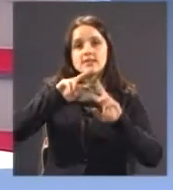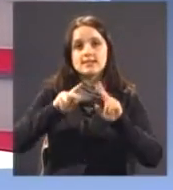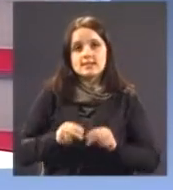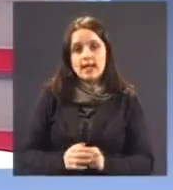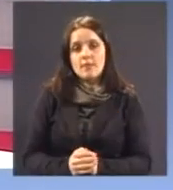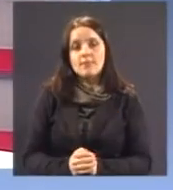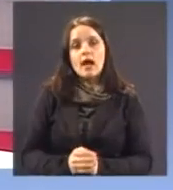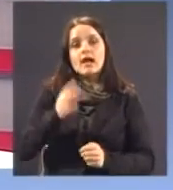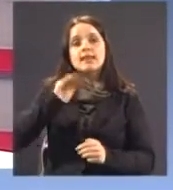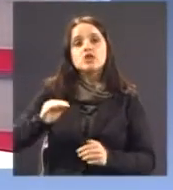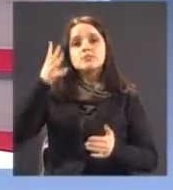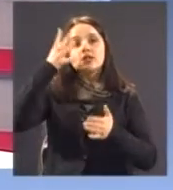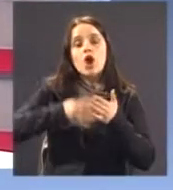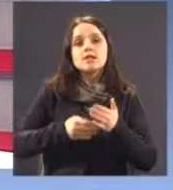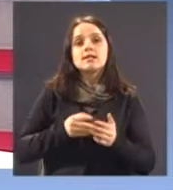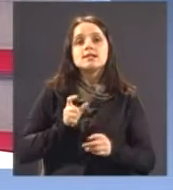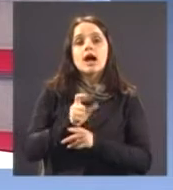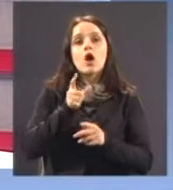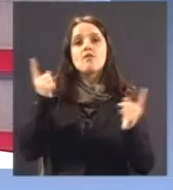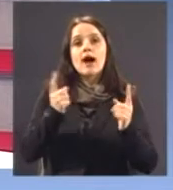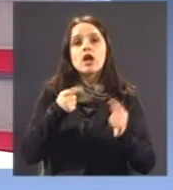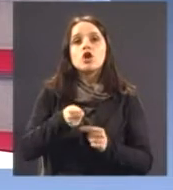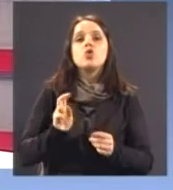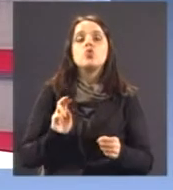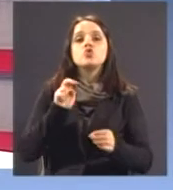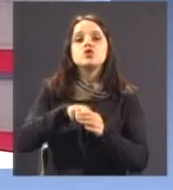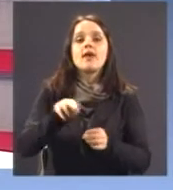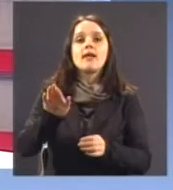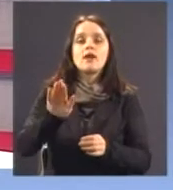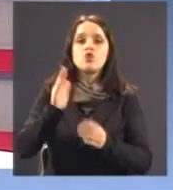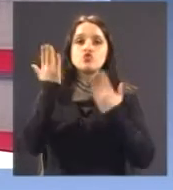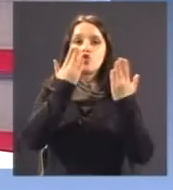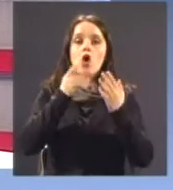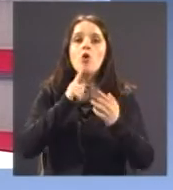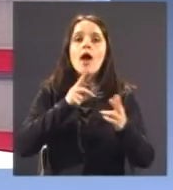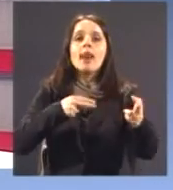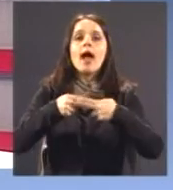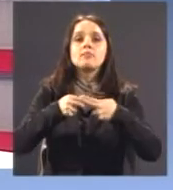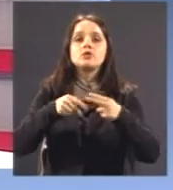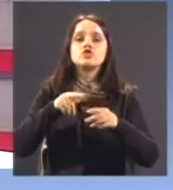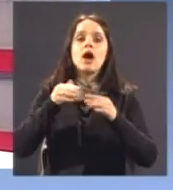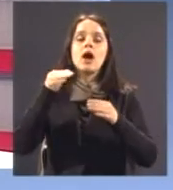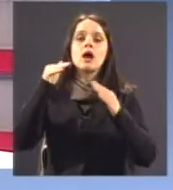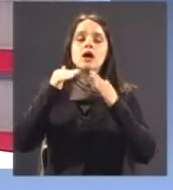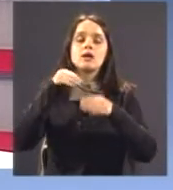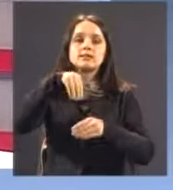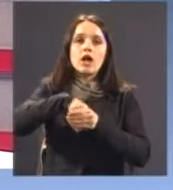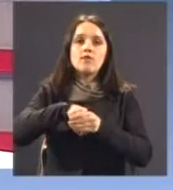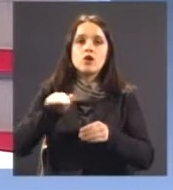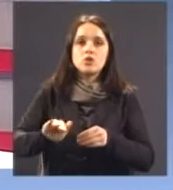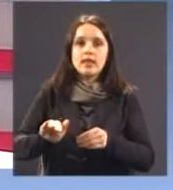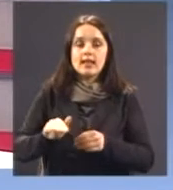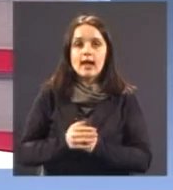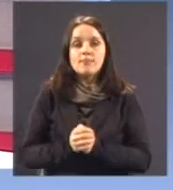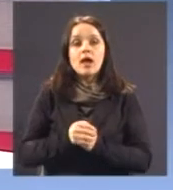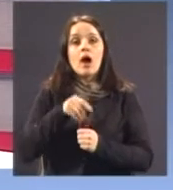zagovaraju uključivanje djeteta u školu koja se nalazi u djetetovoj najbližoj okolini. Inkluzija nama 3.ba naziv je projekta